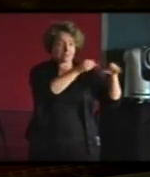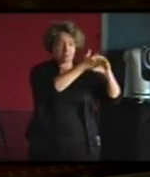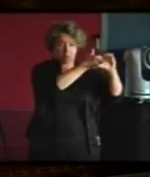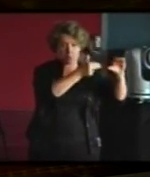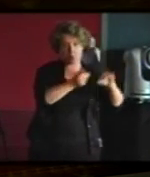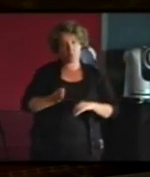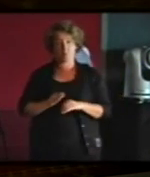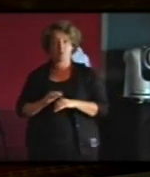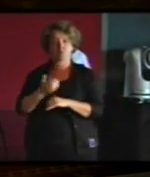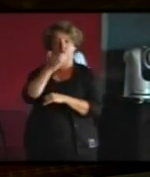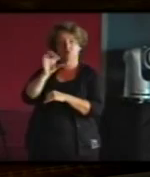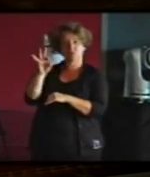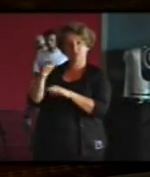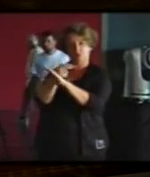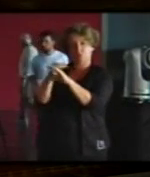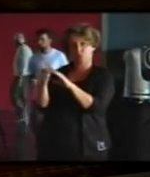mètre.